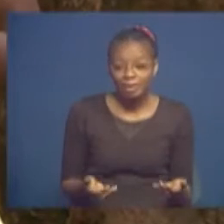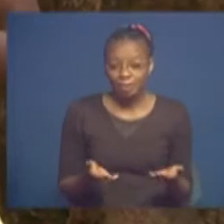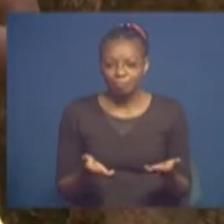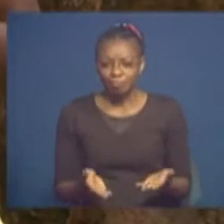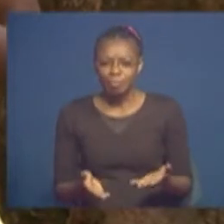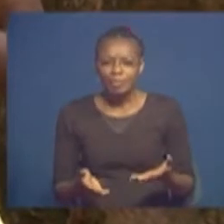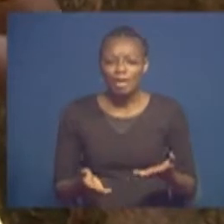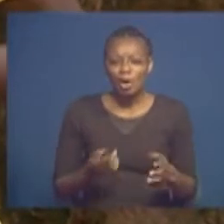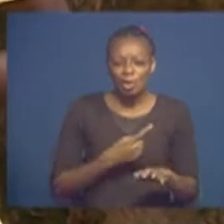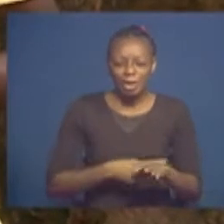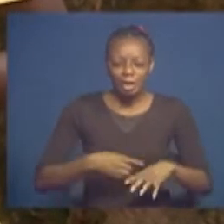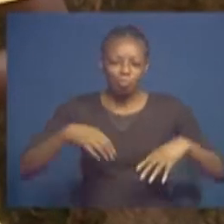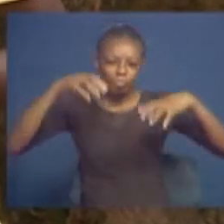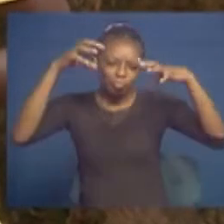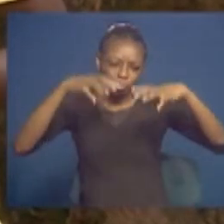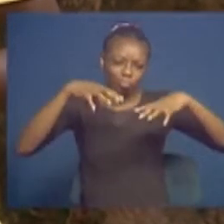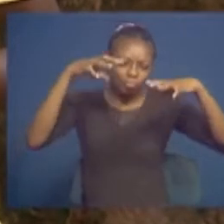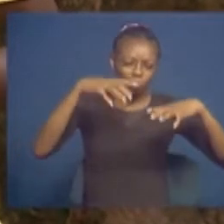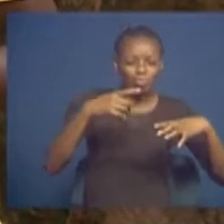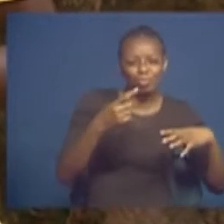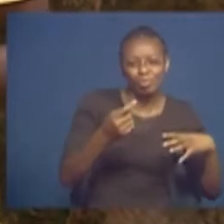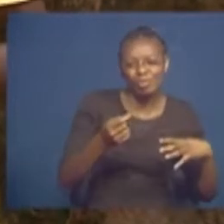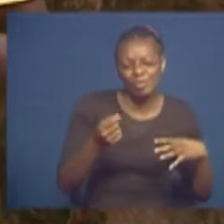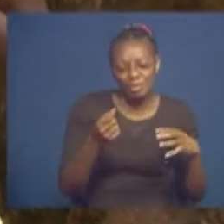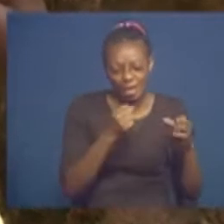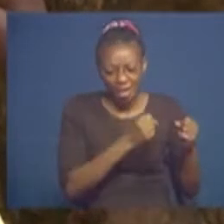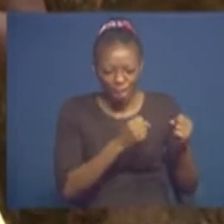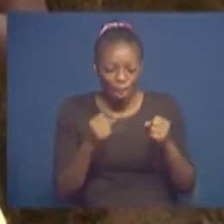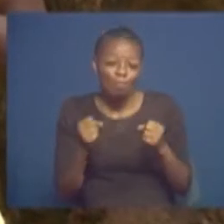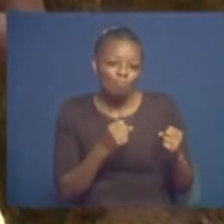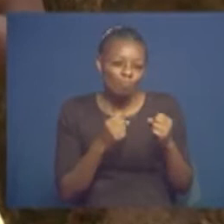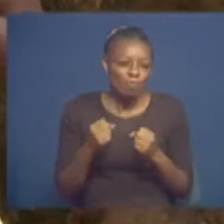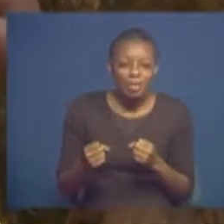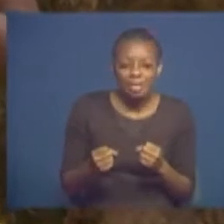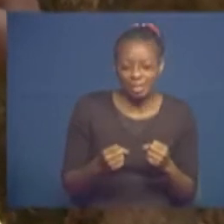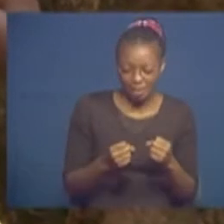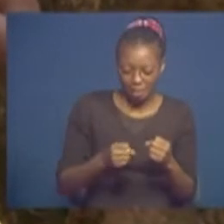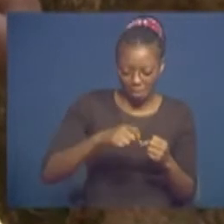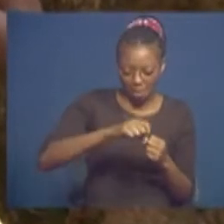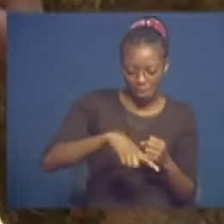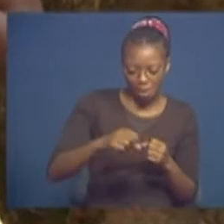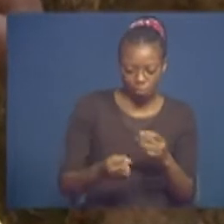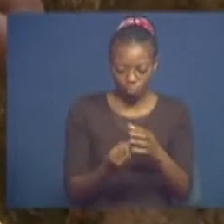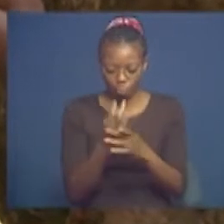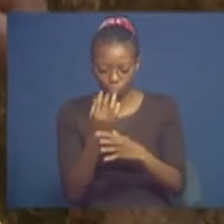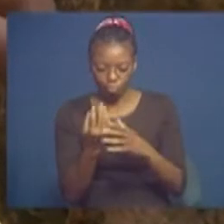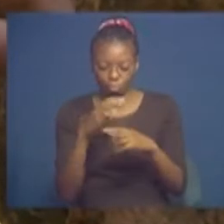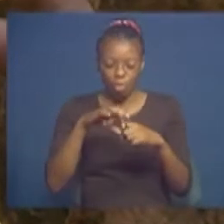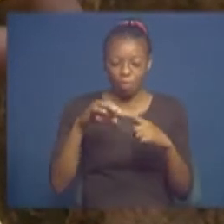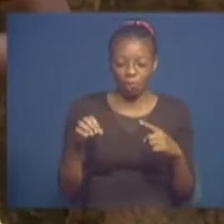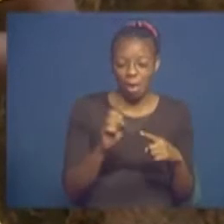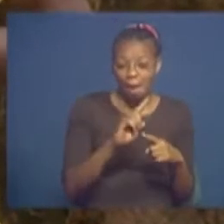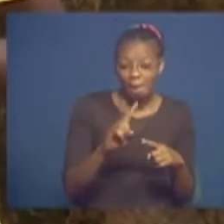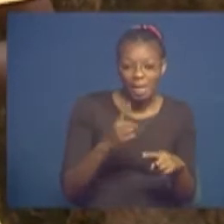Msimu wa mvua chache wa rahisi kupanda mboga. Lakini iwapo hakujanyesha, unaweza kunyunyizia mboga zako maji